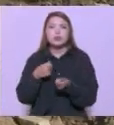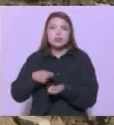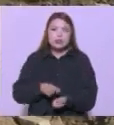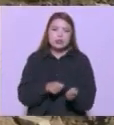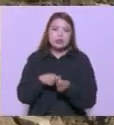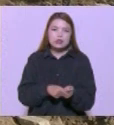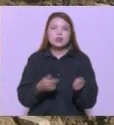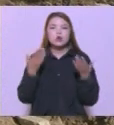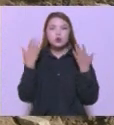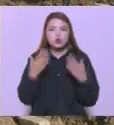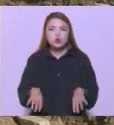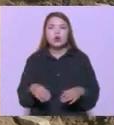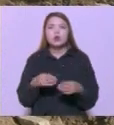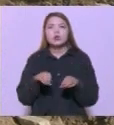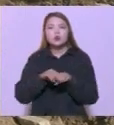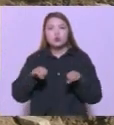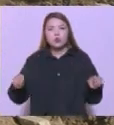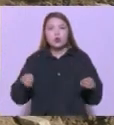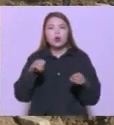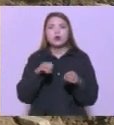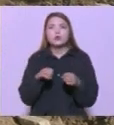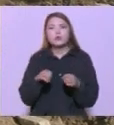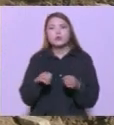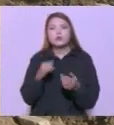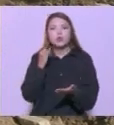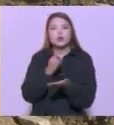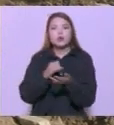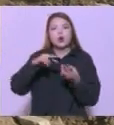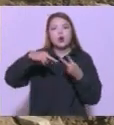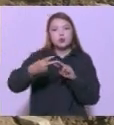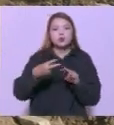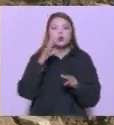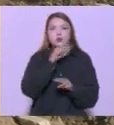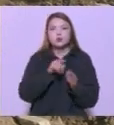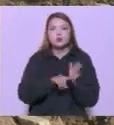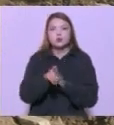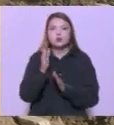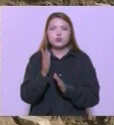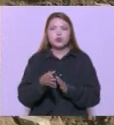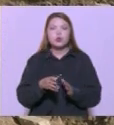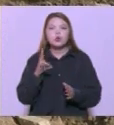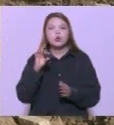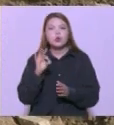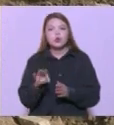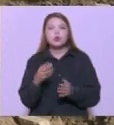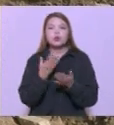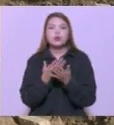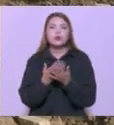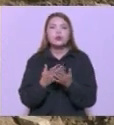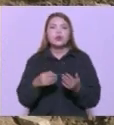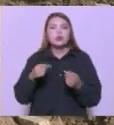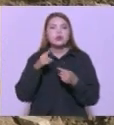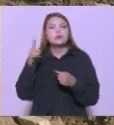толық бітірді, енді тұрғаны ауыстыру жұмыстары басталады. Бірақ ақпарат